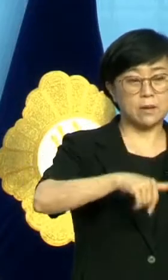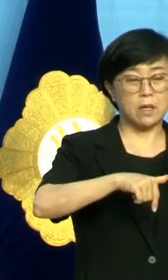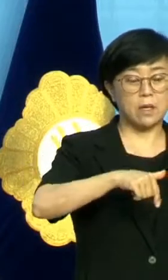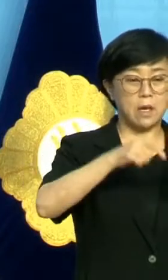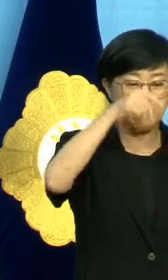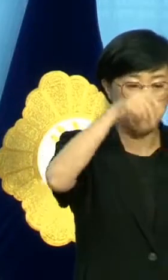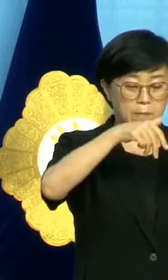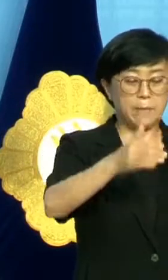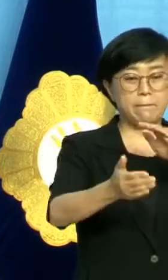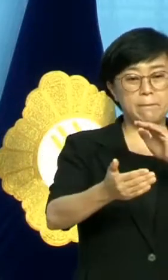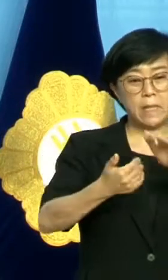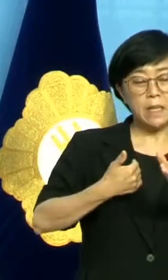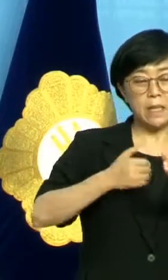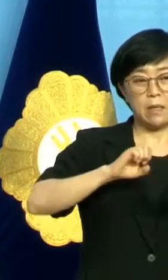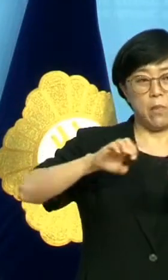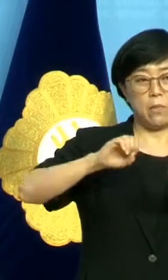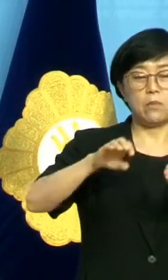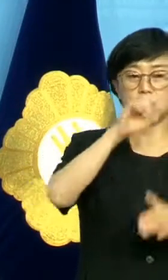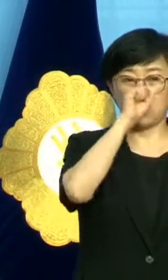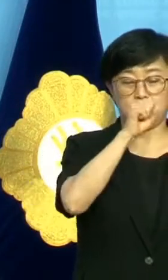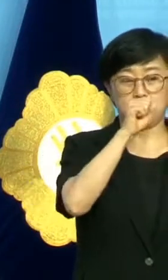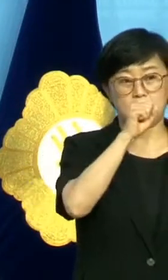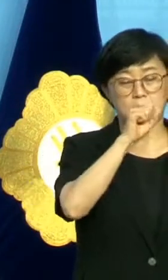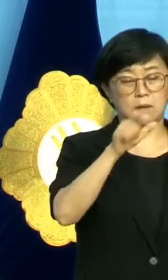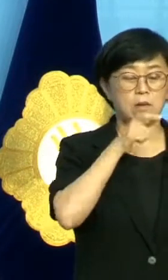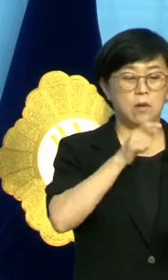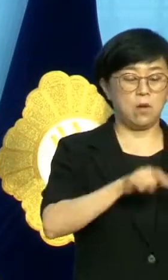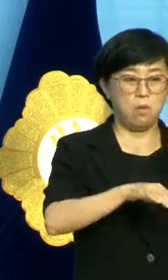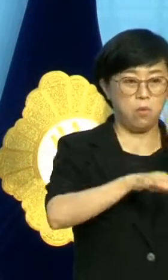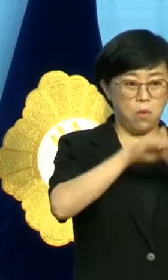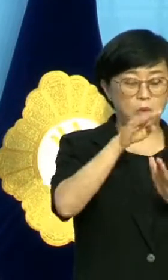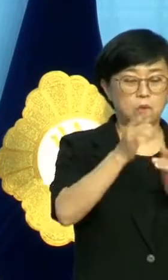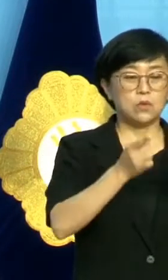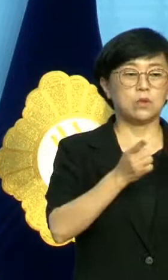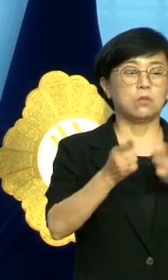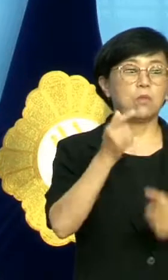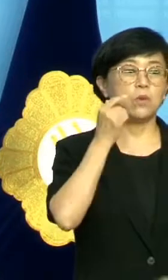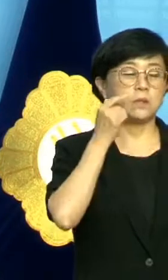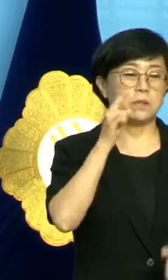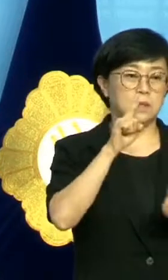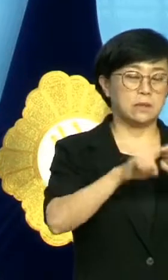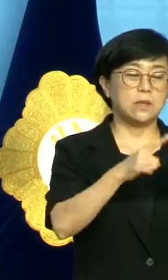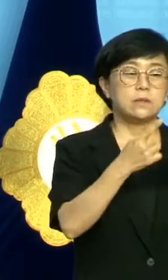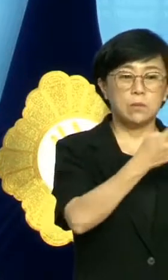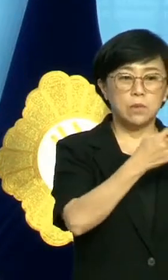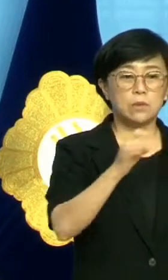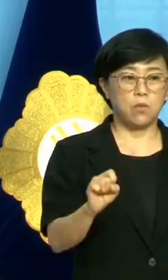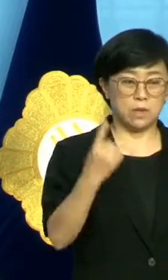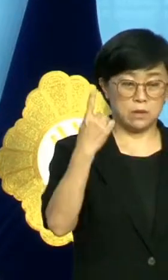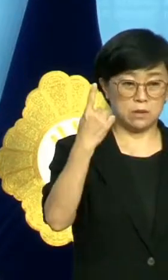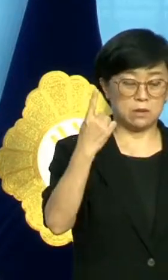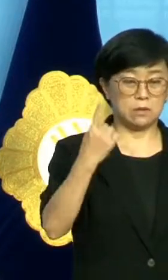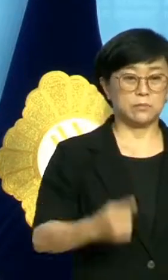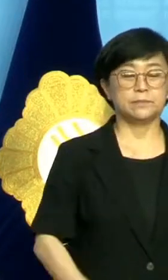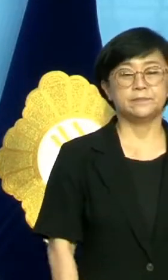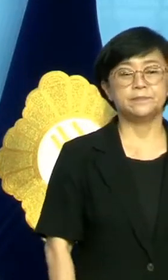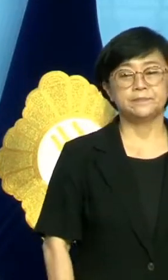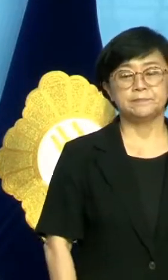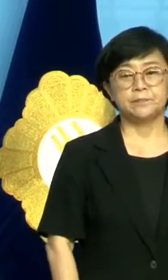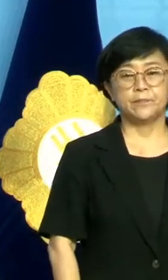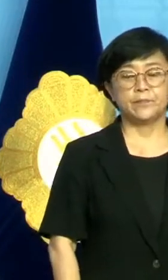대비한 사전 방류 미흡으로 인해 홍수 조절 능력을 유지하지 못한 것에 일차적 원인이 있습니다